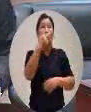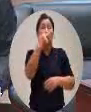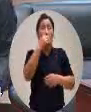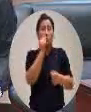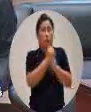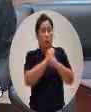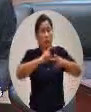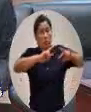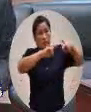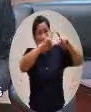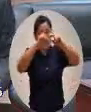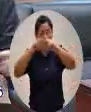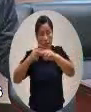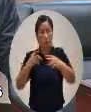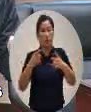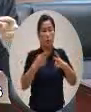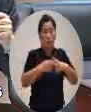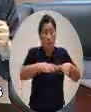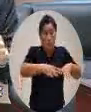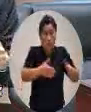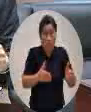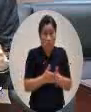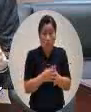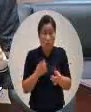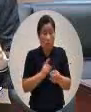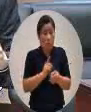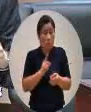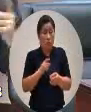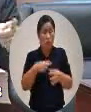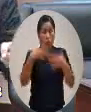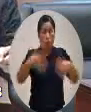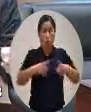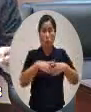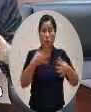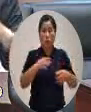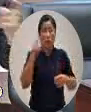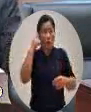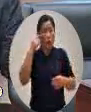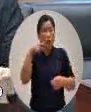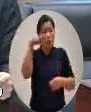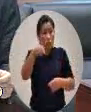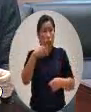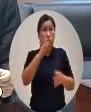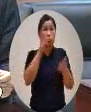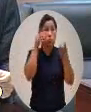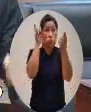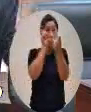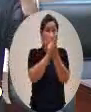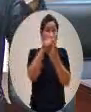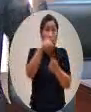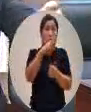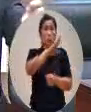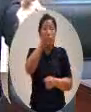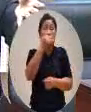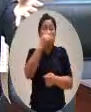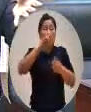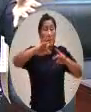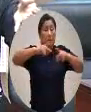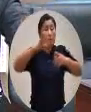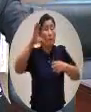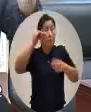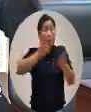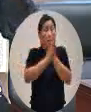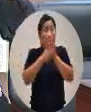適計畫這個工作小組裡面包括很多你只要氣候變遷會影響的所有地方都都都都參與包括地鐵